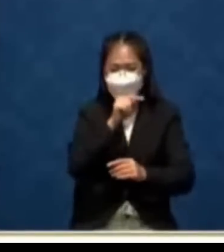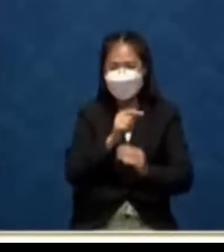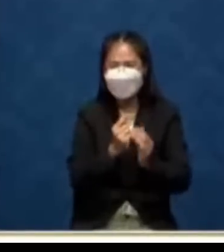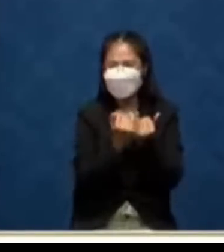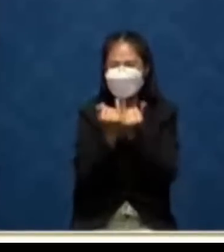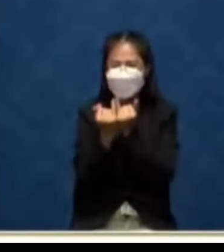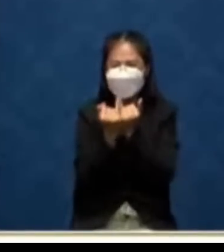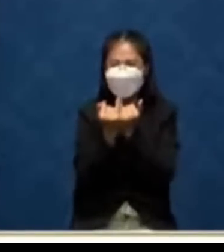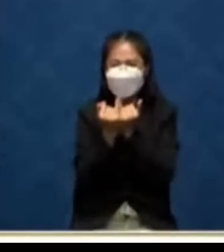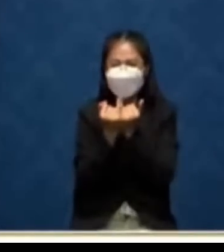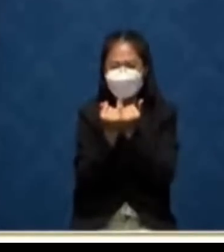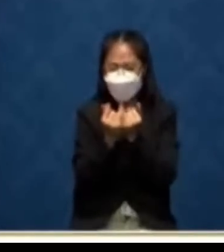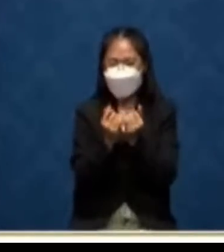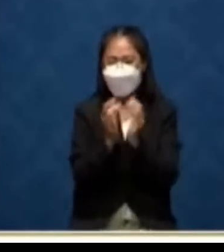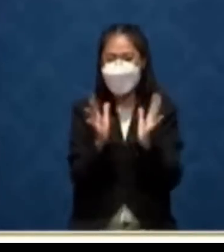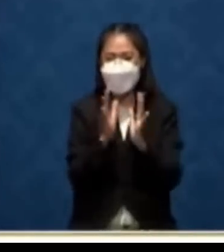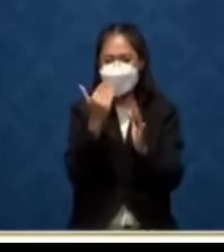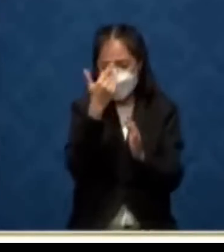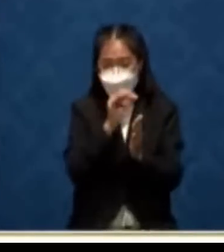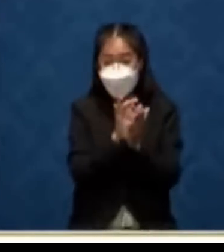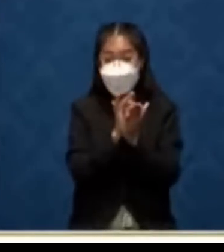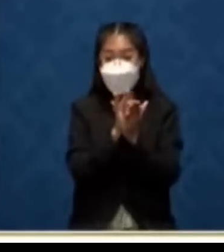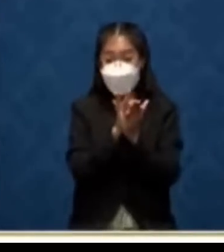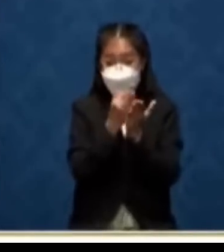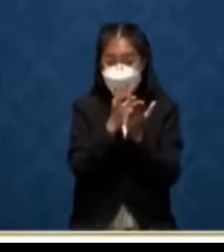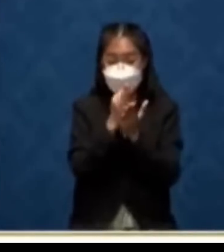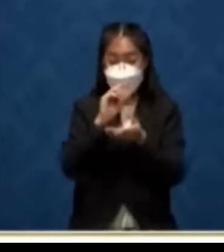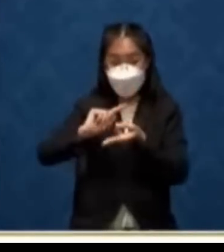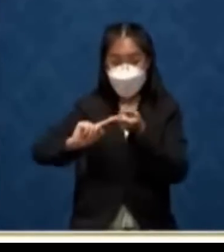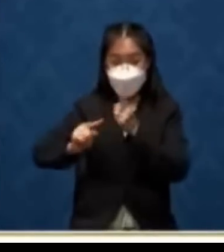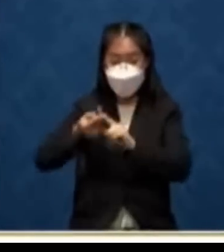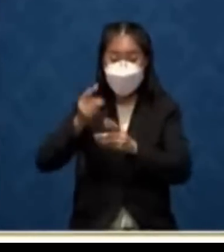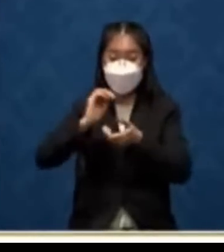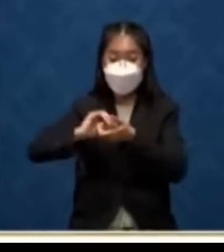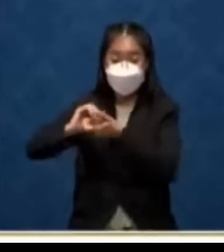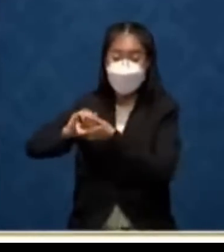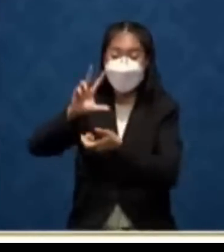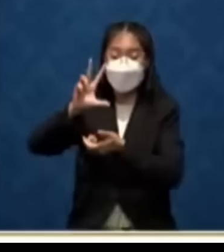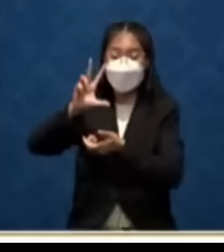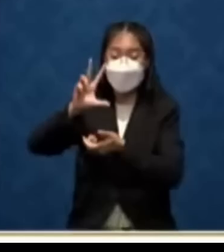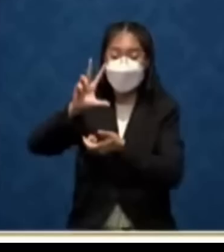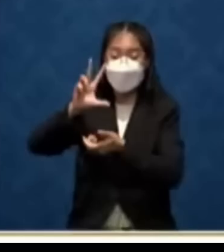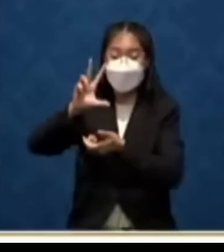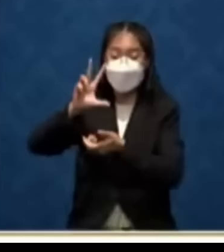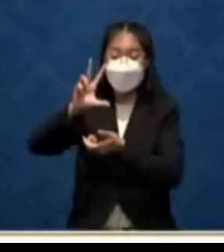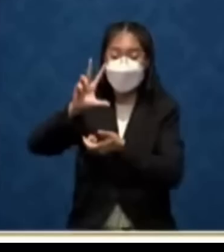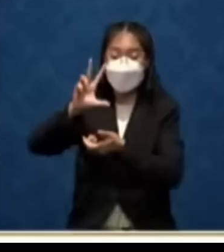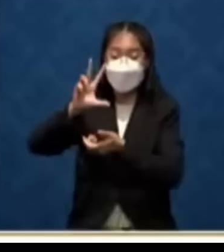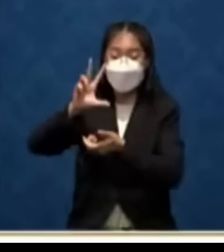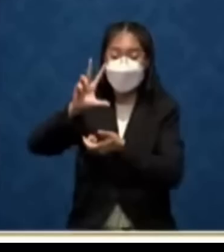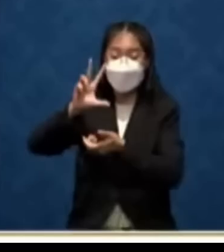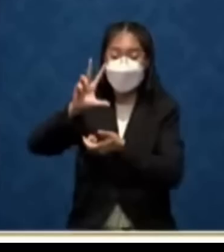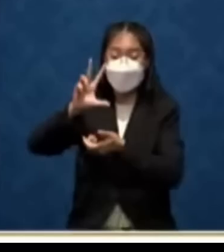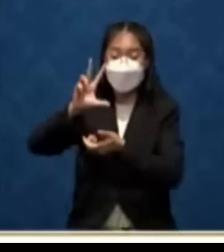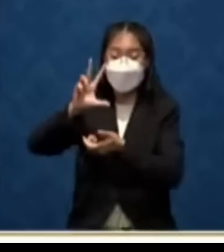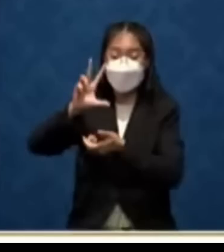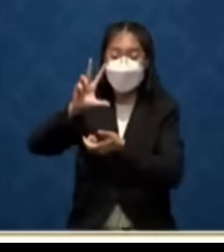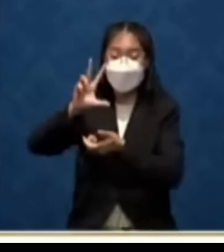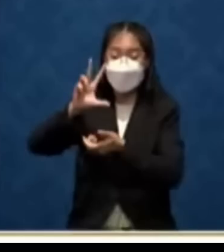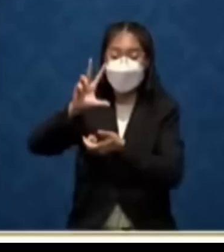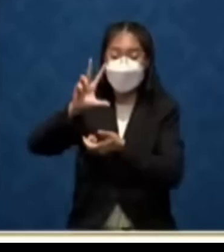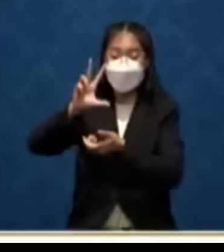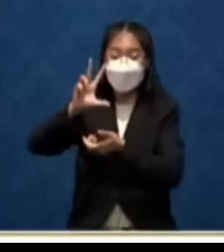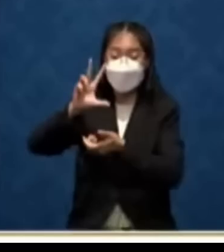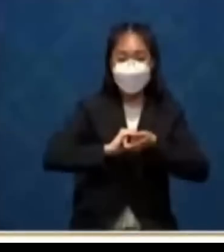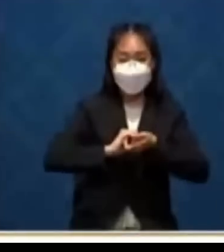เพราะใน Facebook ซึ่งมีเพื่อน39คนมีคุณธรรมนัสเป็น1ในเฟรนด์ที่ได้รับเกียรติอย่าเพิ่ง